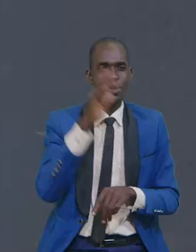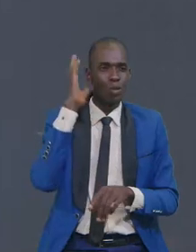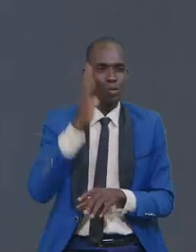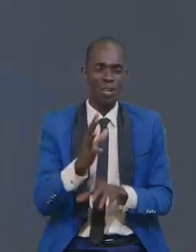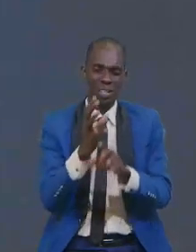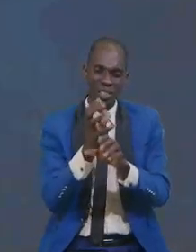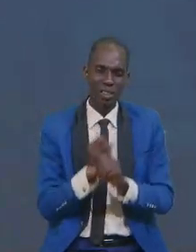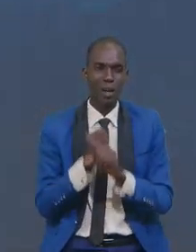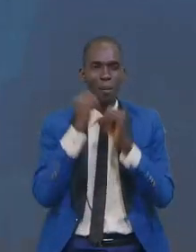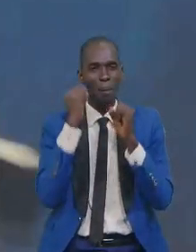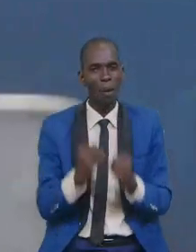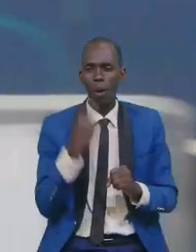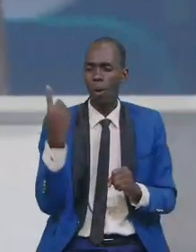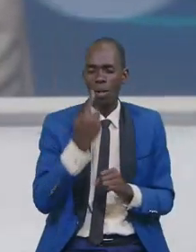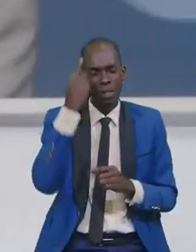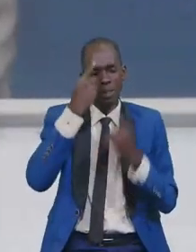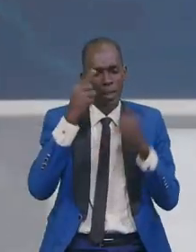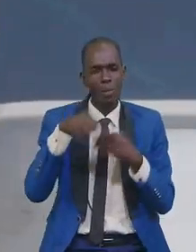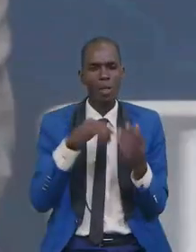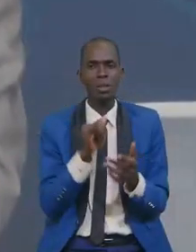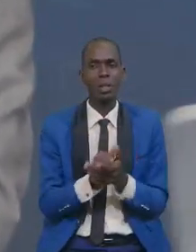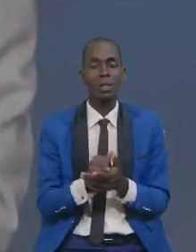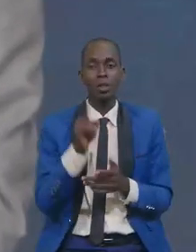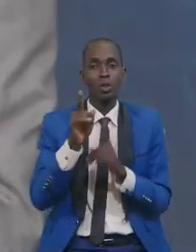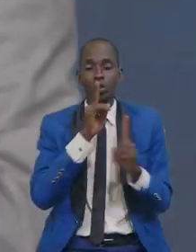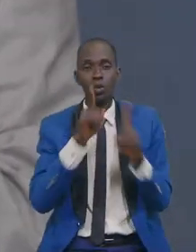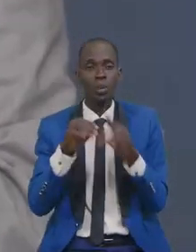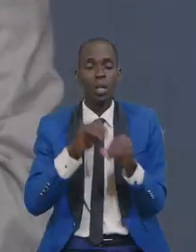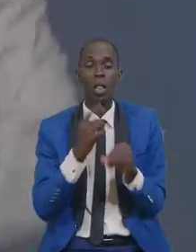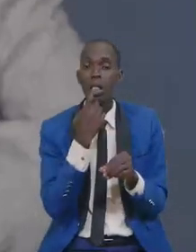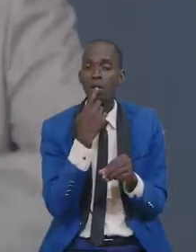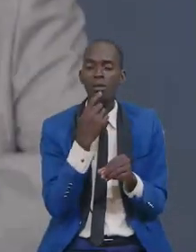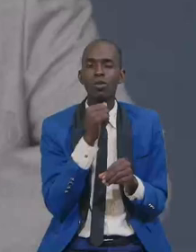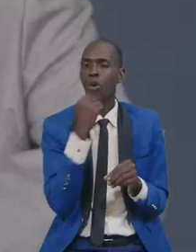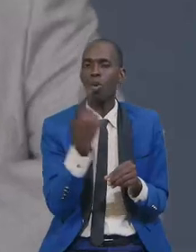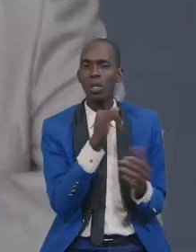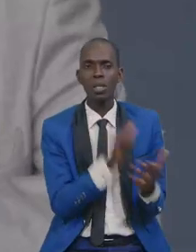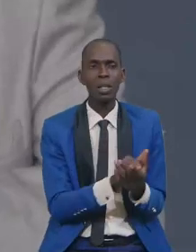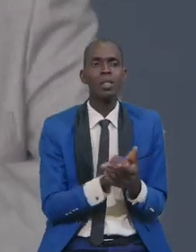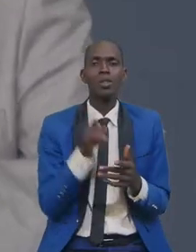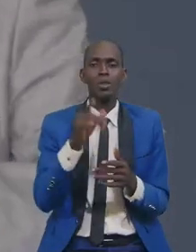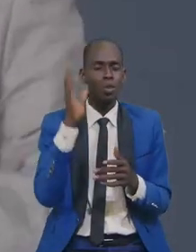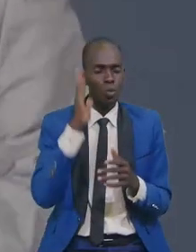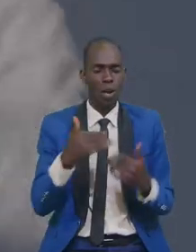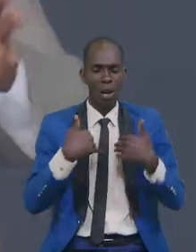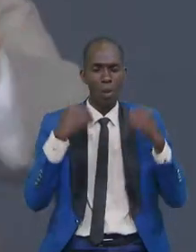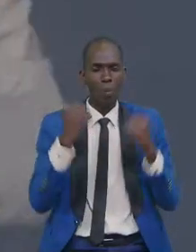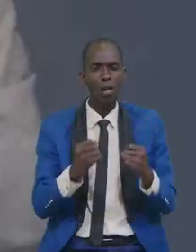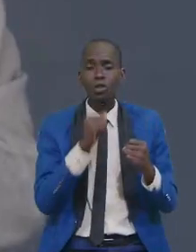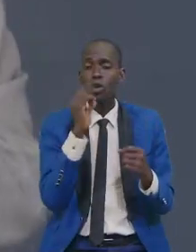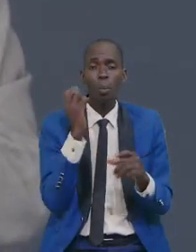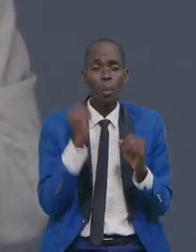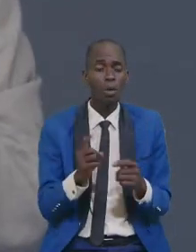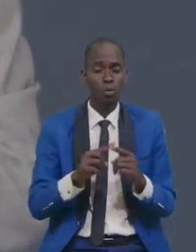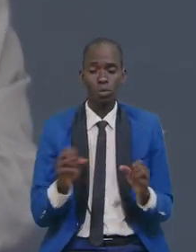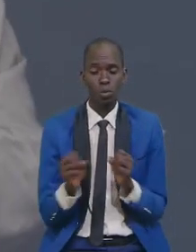vous recevrez une puissance. Je parle la langue. Va au-delà de ça. Vous recevrez une puissance. Oh,